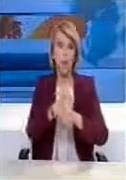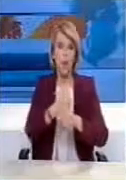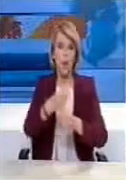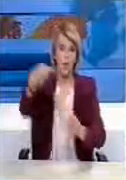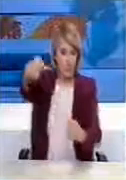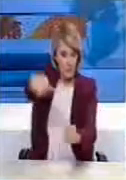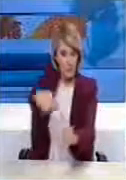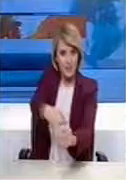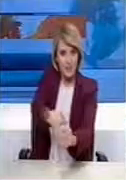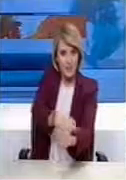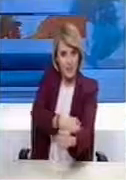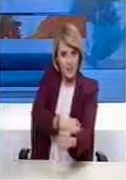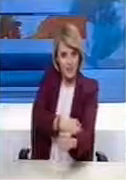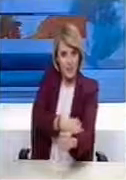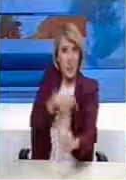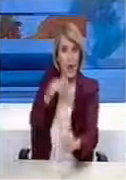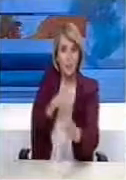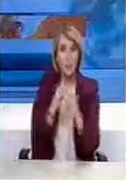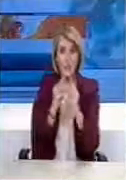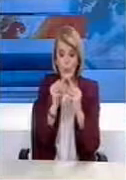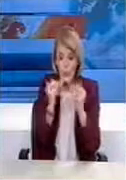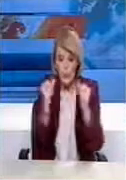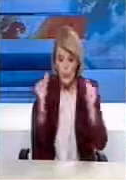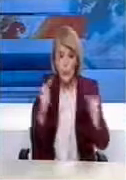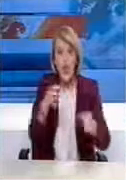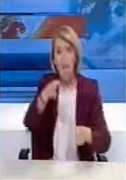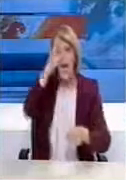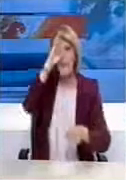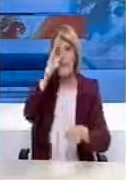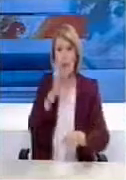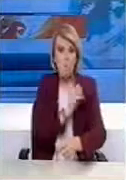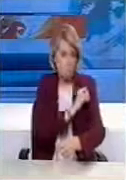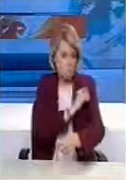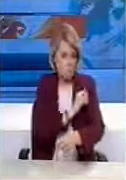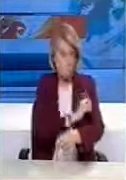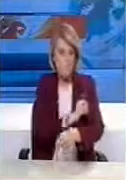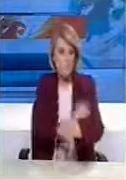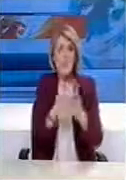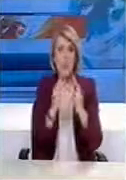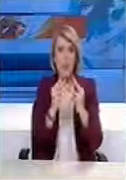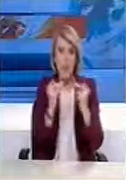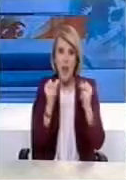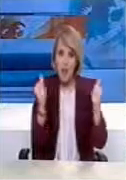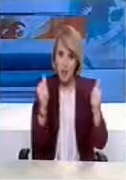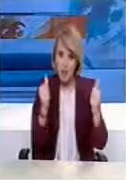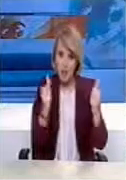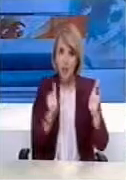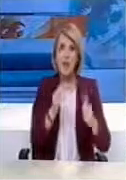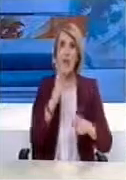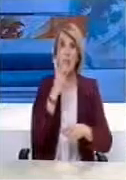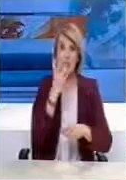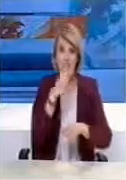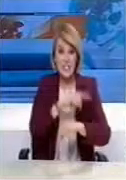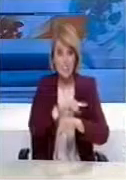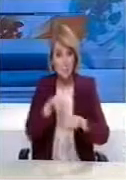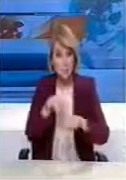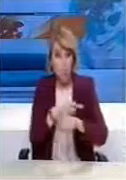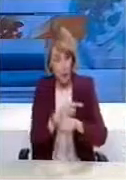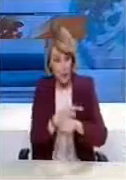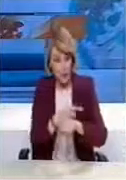του εγκεφαλικού, είναι περίπου 4,5 ώρες από την έναρξη των συμπτωμάτων, ακόμα και ασθενείς με ήπια συμπτώματα που